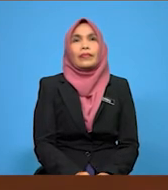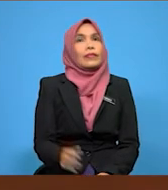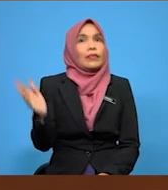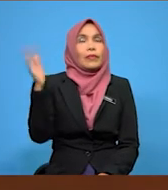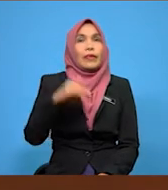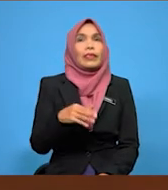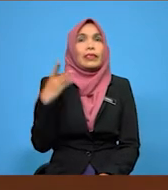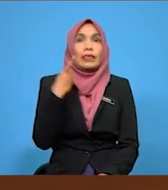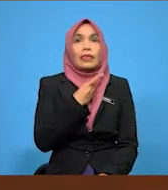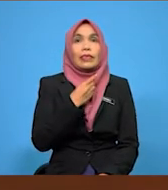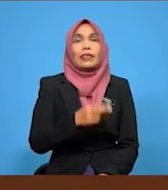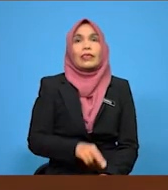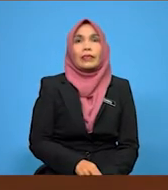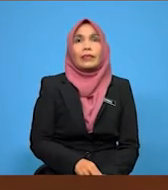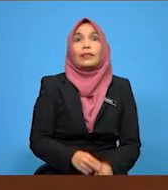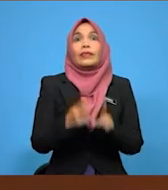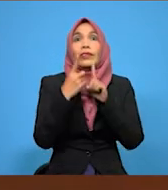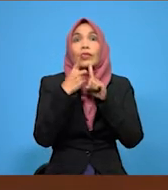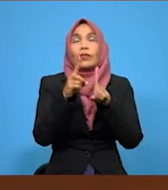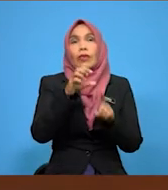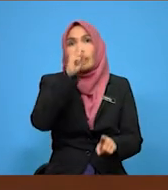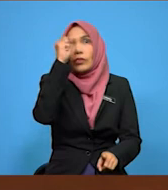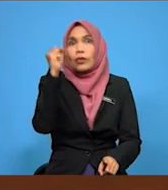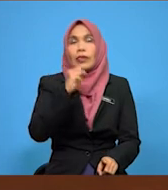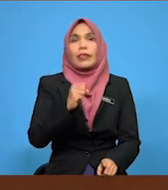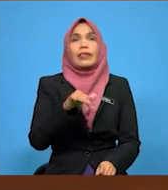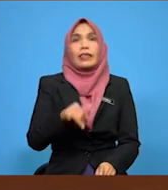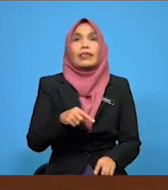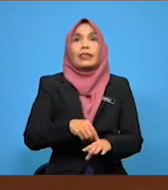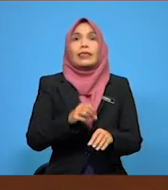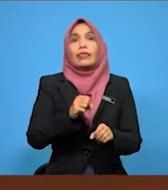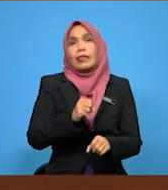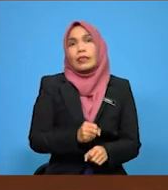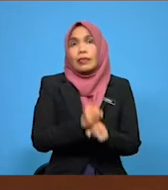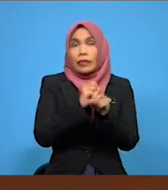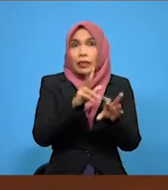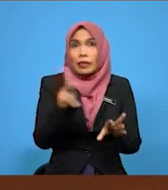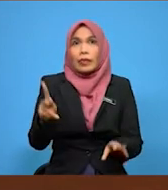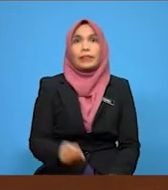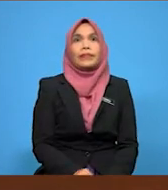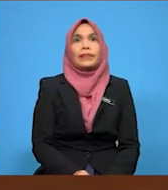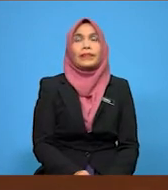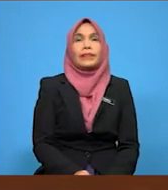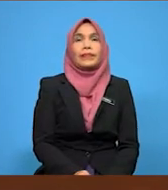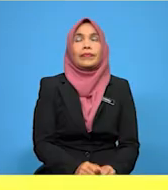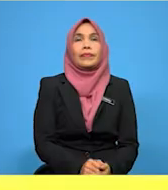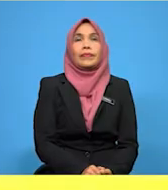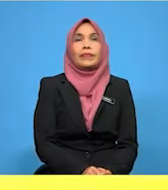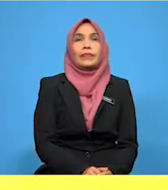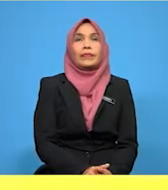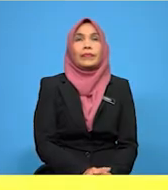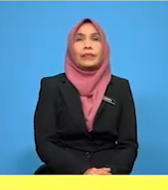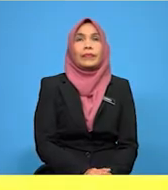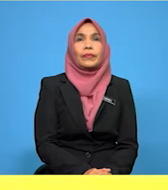Mari kita uji minda dengan menjawab soalan yang telah disediakan. Adakah anda sudah bersedia?